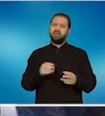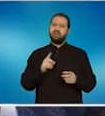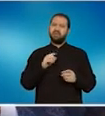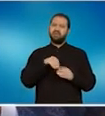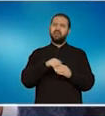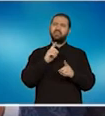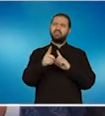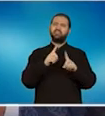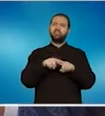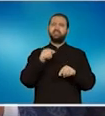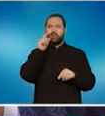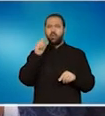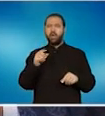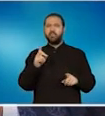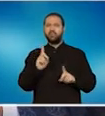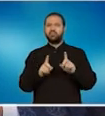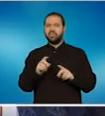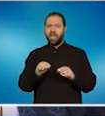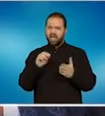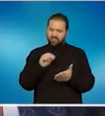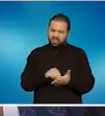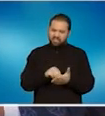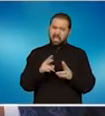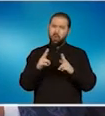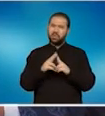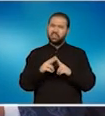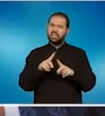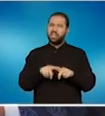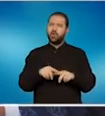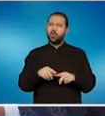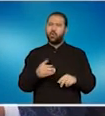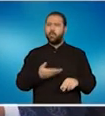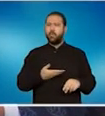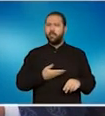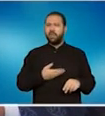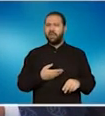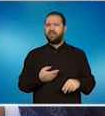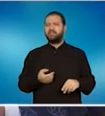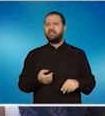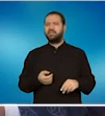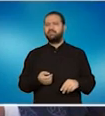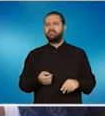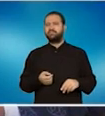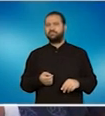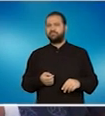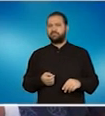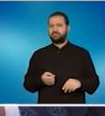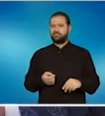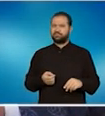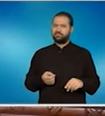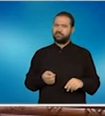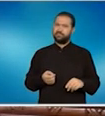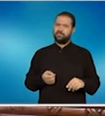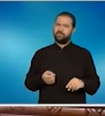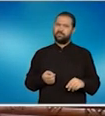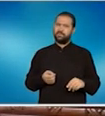Și dacă fixai o emisiune cu părintele, și mulți dintre realizatori o spun, dacă fixai o emisiune la ora 10, mai bine o puneai la 9